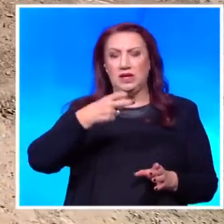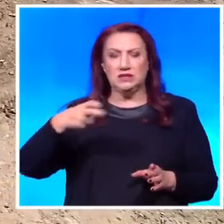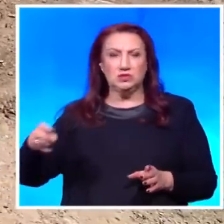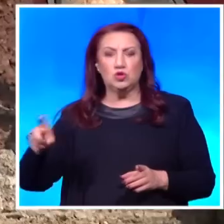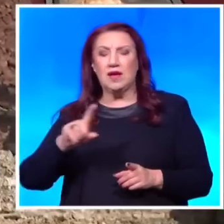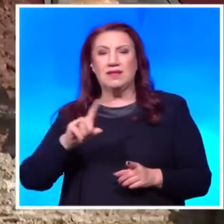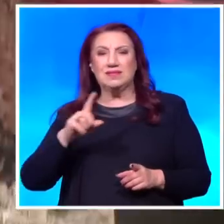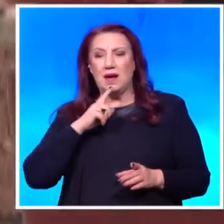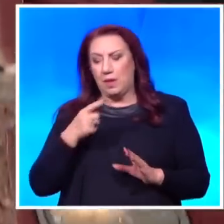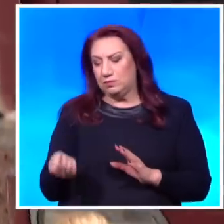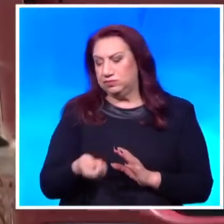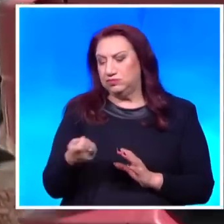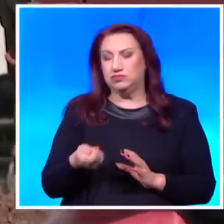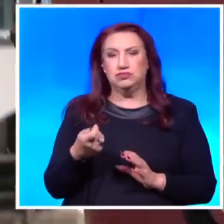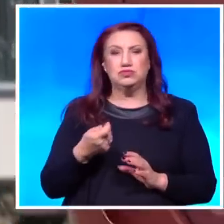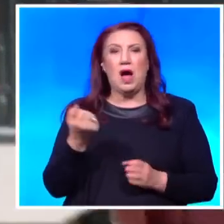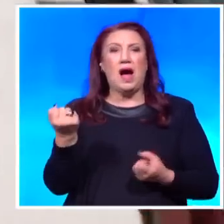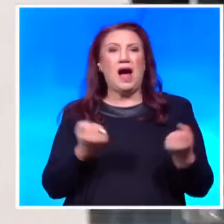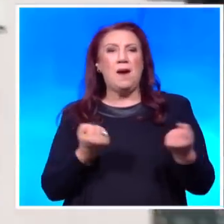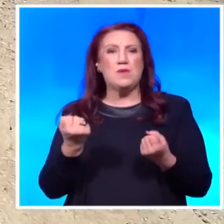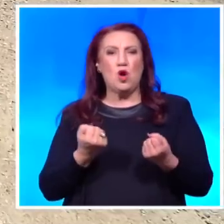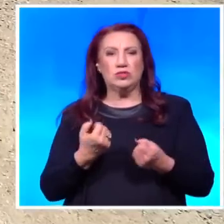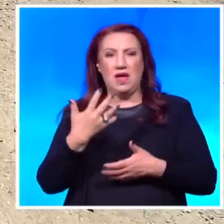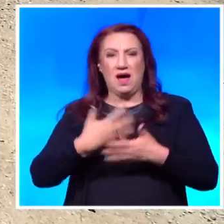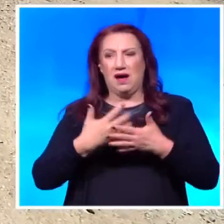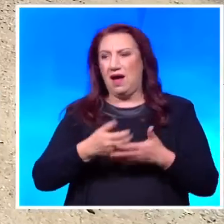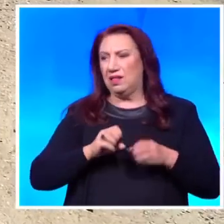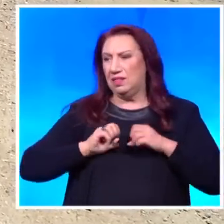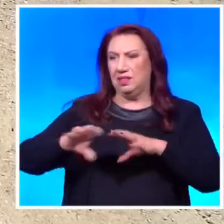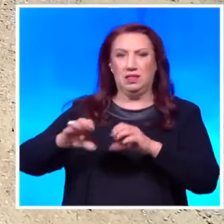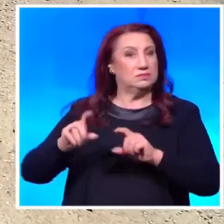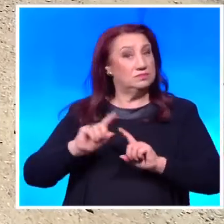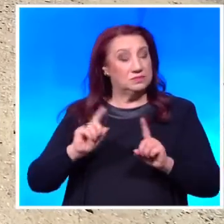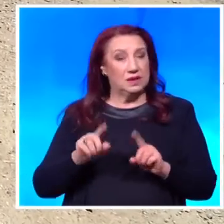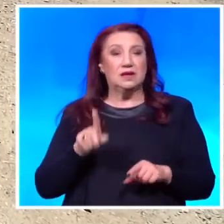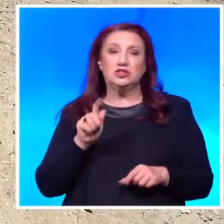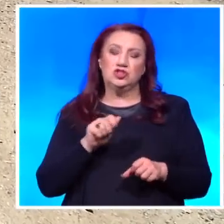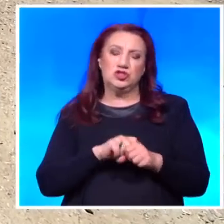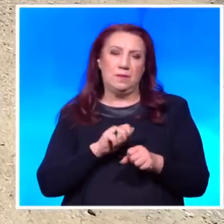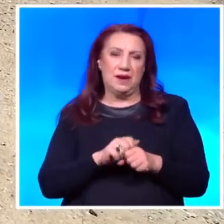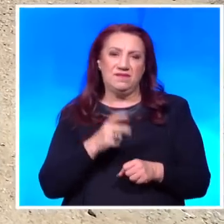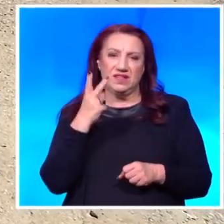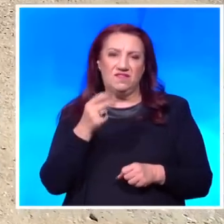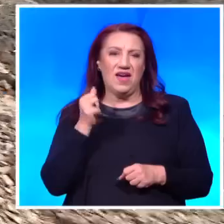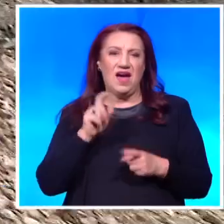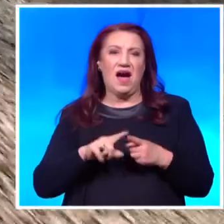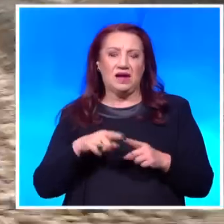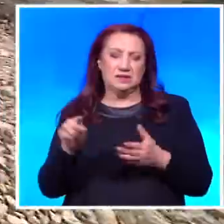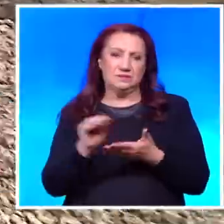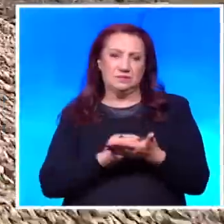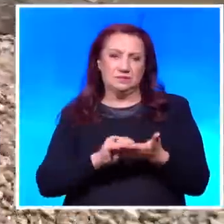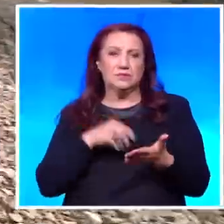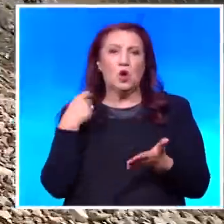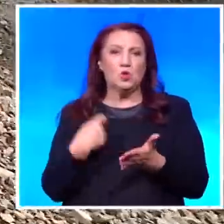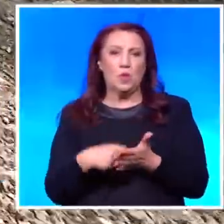ходовата част. Строителната фирма ще бъде изпратена покана и съответно ще бъдат съставени 2 броя актове за административно нарушение.